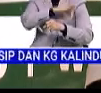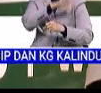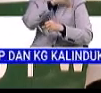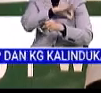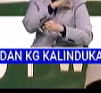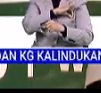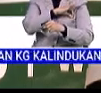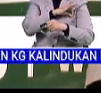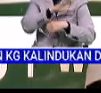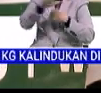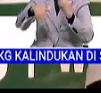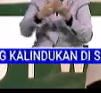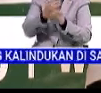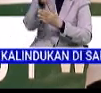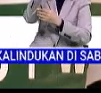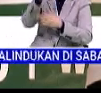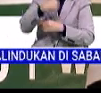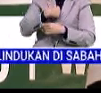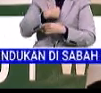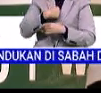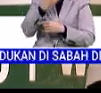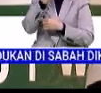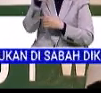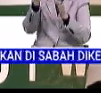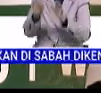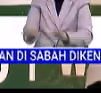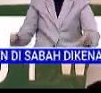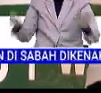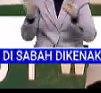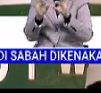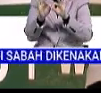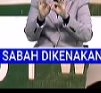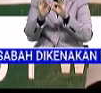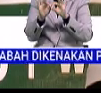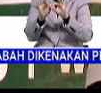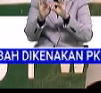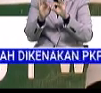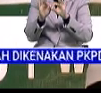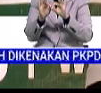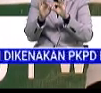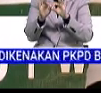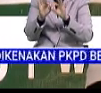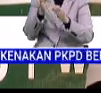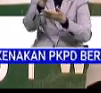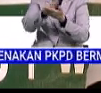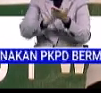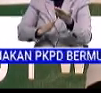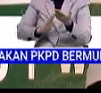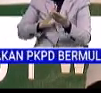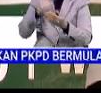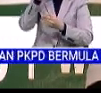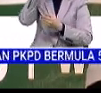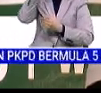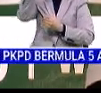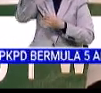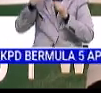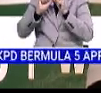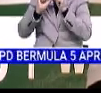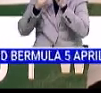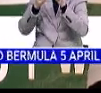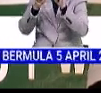Jadi, pada saya, ini satu perkara yang sangat penting. Kalau kita nak kata, ianya sebahagian daripada konsep